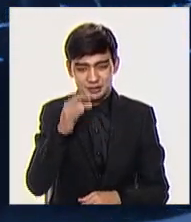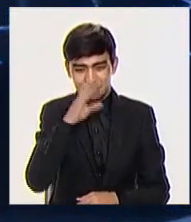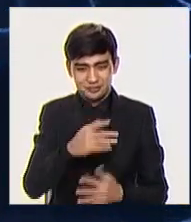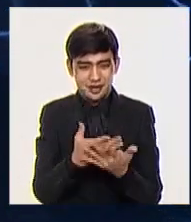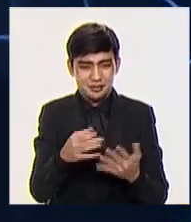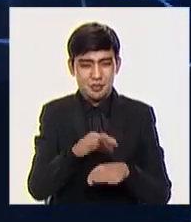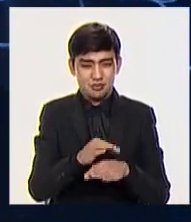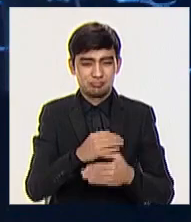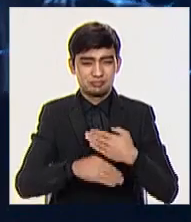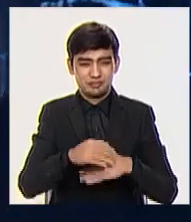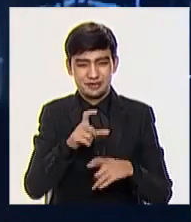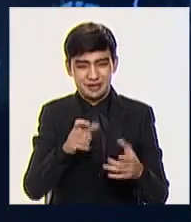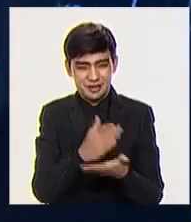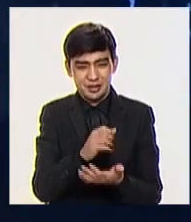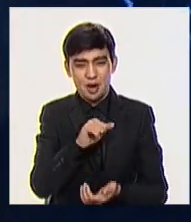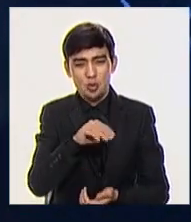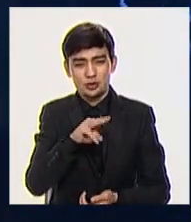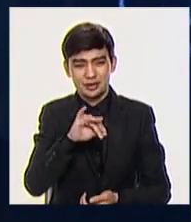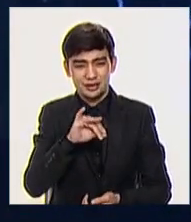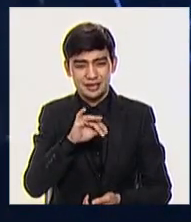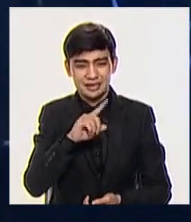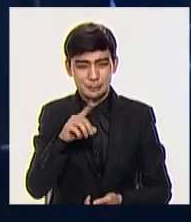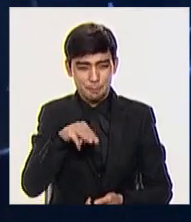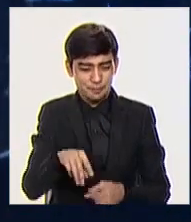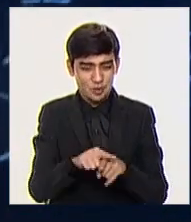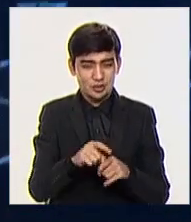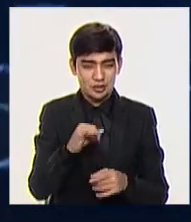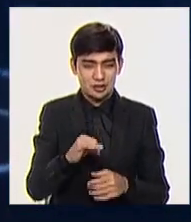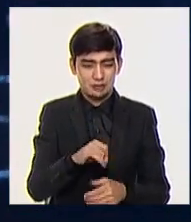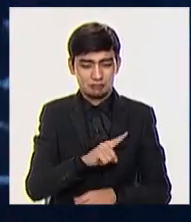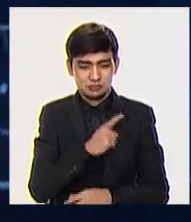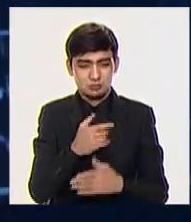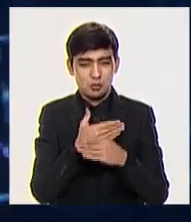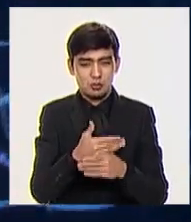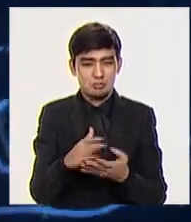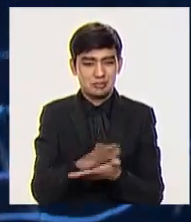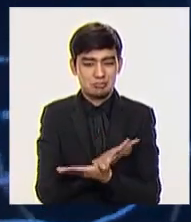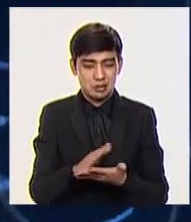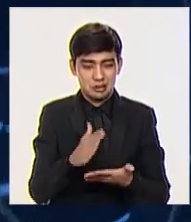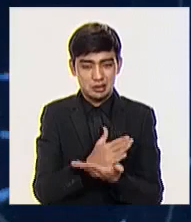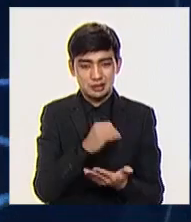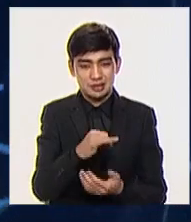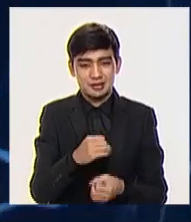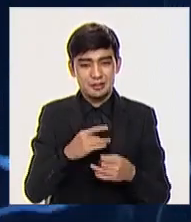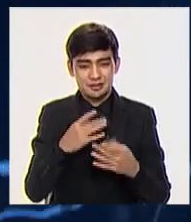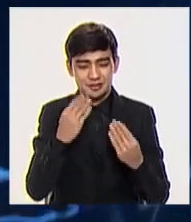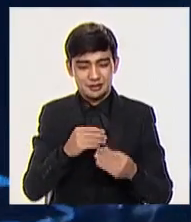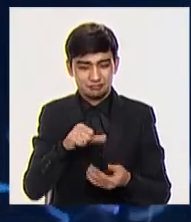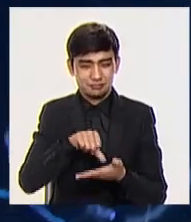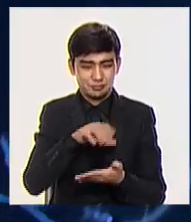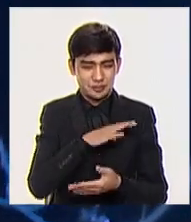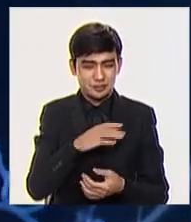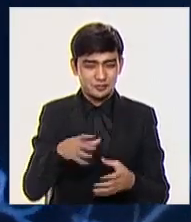различными расстройствами аутистического спектра получают профессиональную помощь совершенно бесплатно. Торжественное мероприятие состоялось